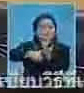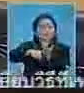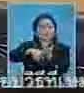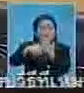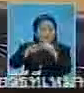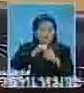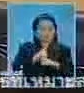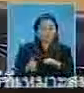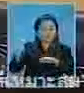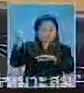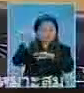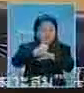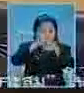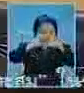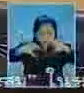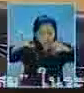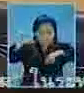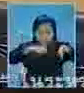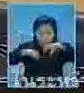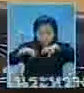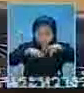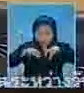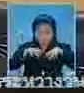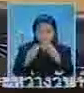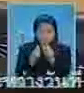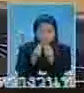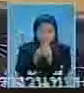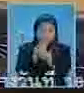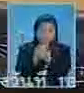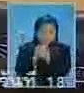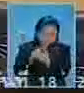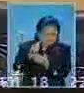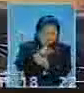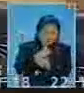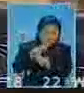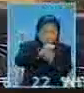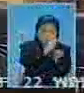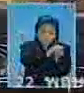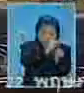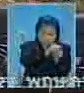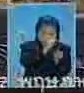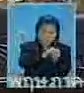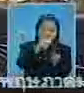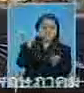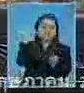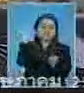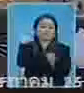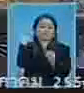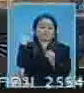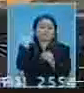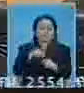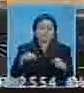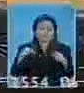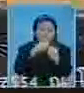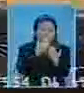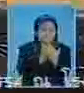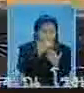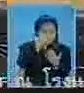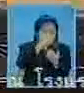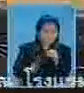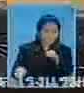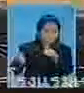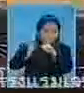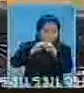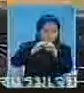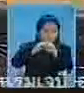สะสมเม็ดเงินในกองทุนน้ำมันทำให้มีเม็ดเงินสุทธิสูงถึงประมาณ 27,000 ล้